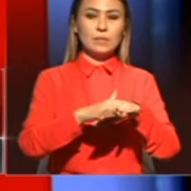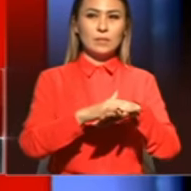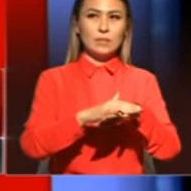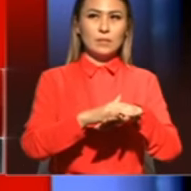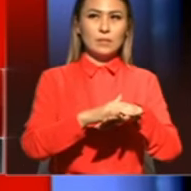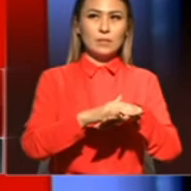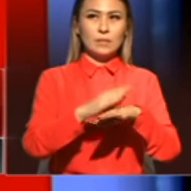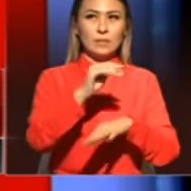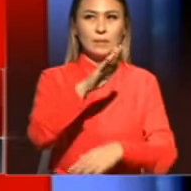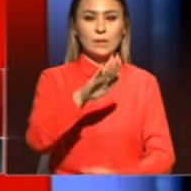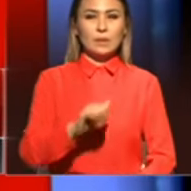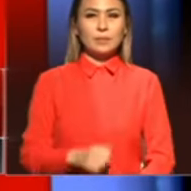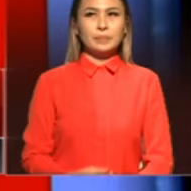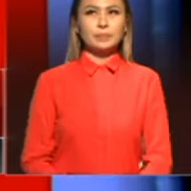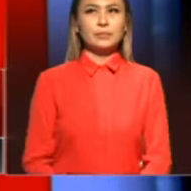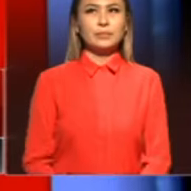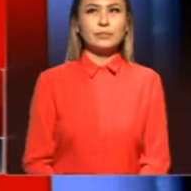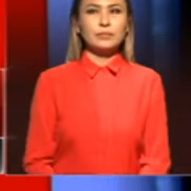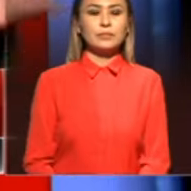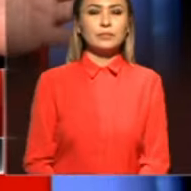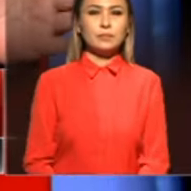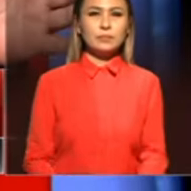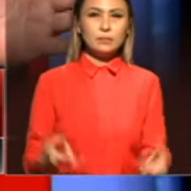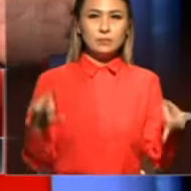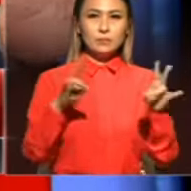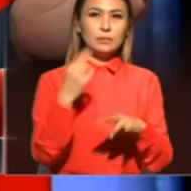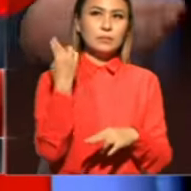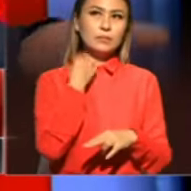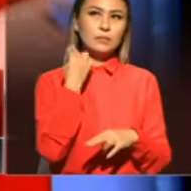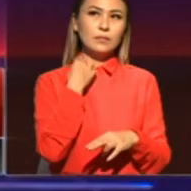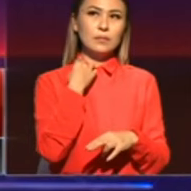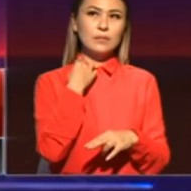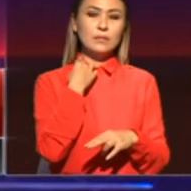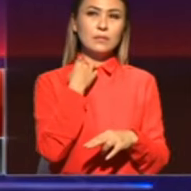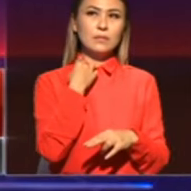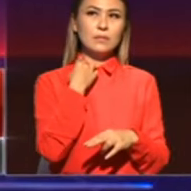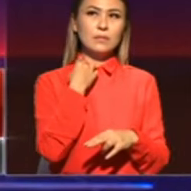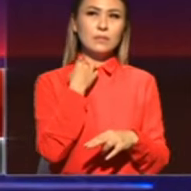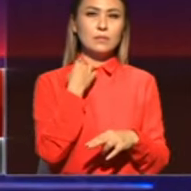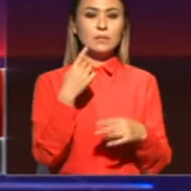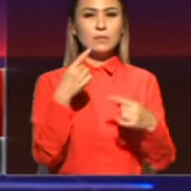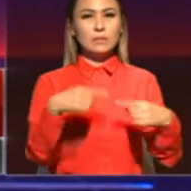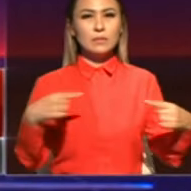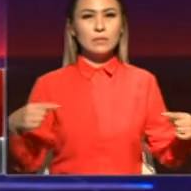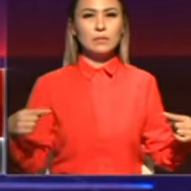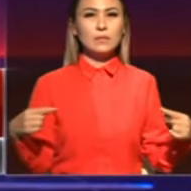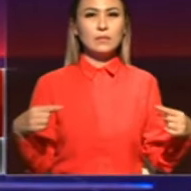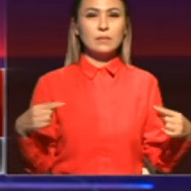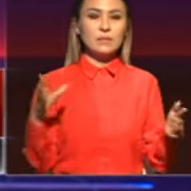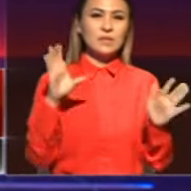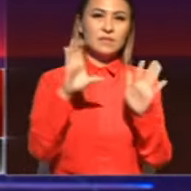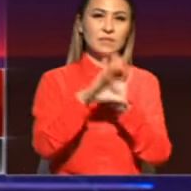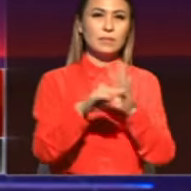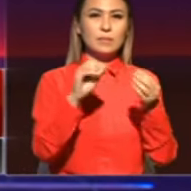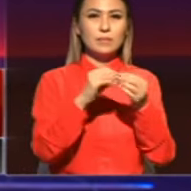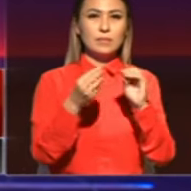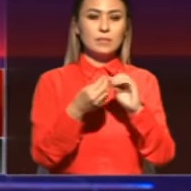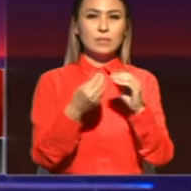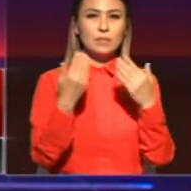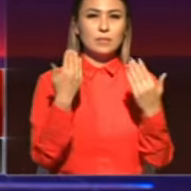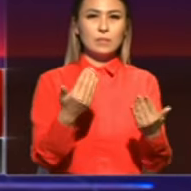бюджетке алу мәселесін. Ал қалған қарыздардың, әлде бір операциялардың, инвестицияның мәселесі,